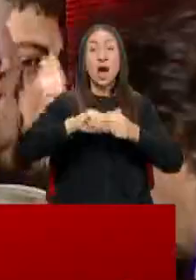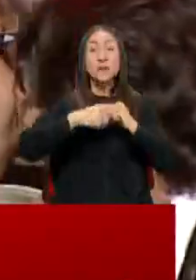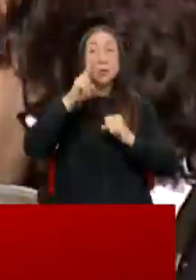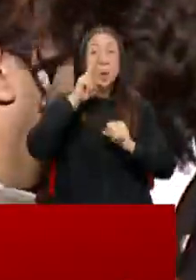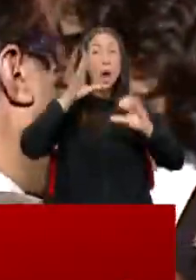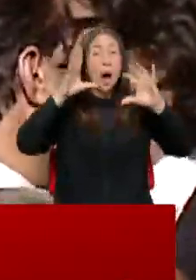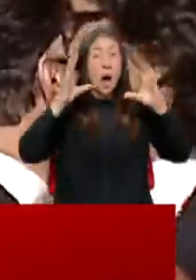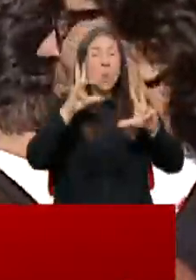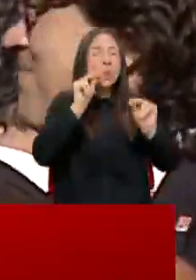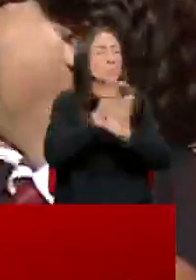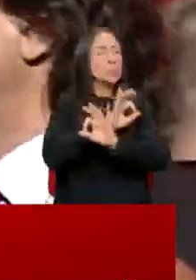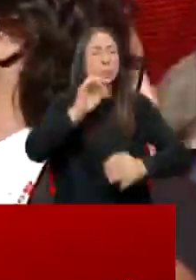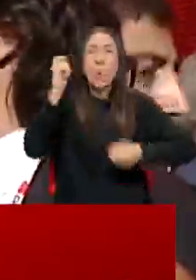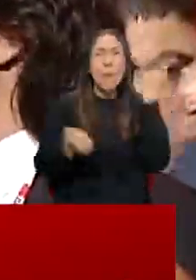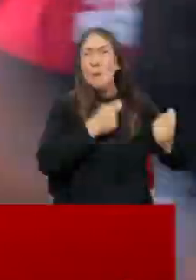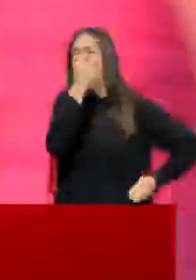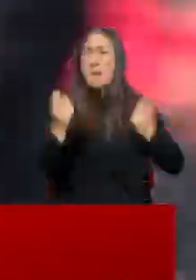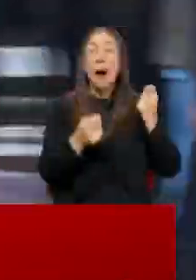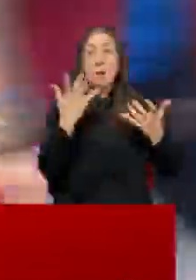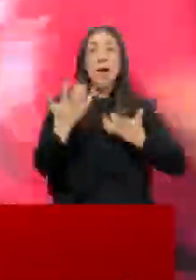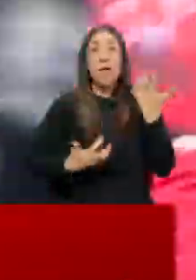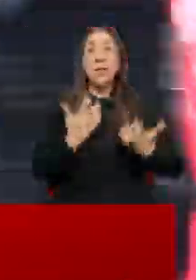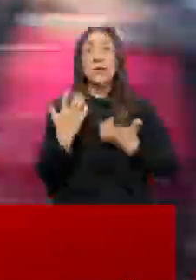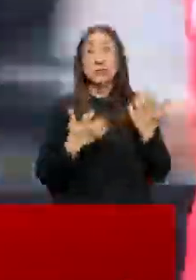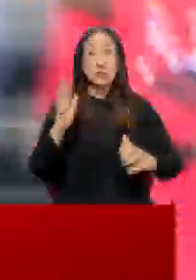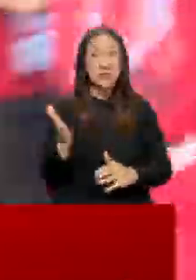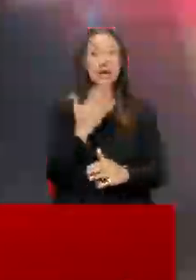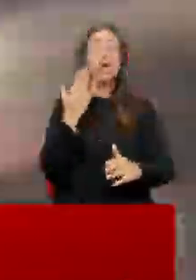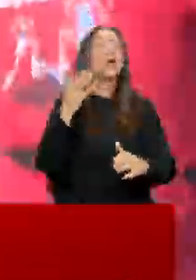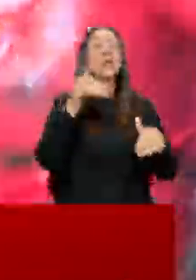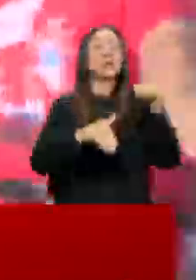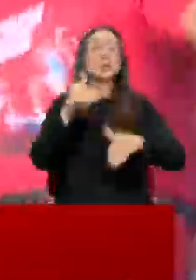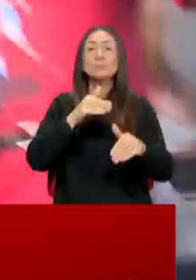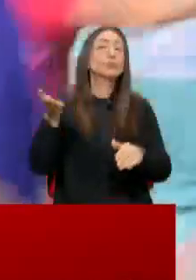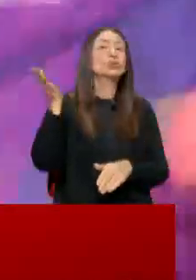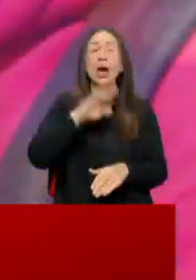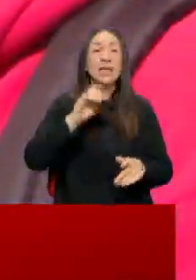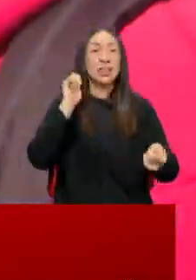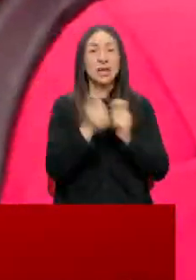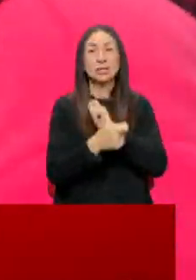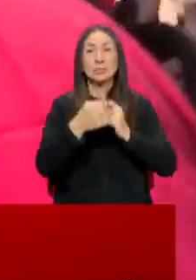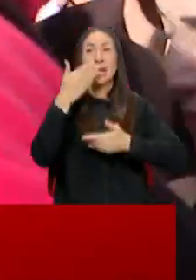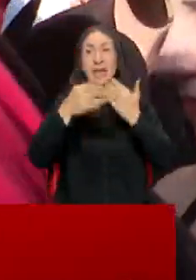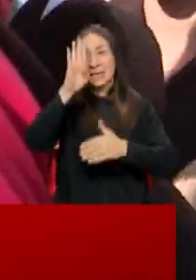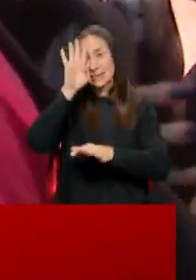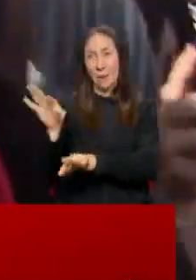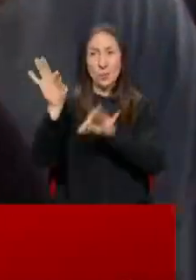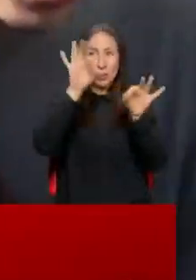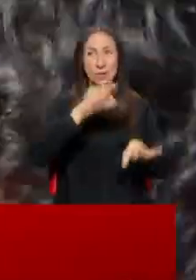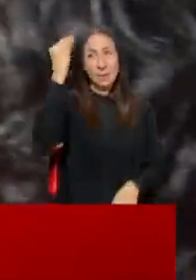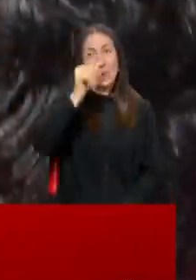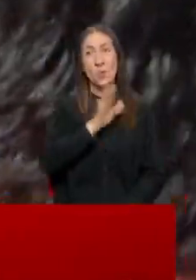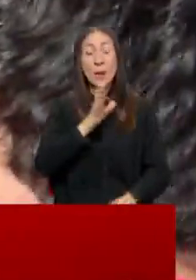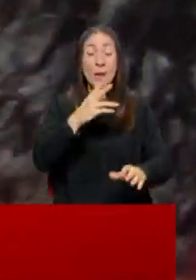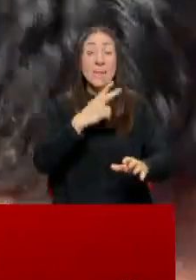sonu yoğun ve uykusuz, koşturmalı ama enerjik geçen kurultay mesaisinin ardından değişim rüzgarını İstanbul'a taşıdı Ekrem